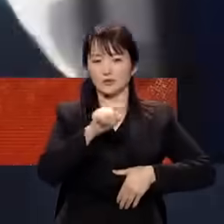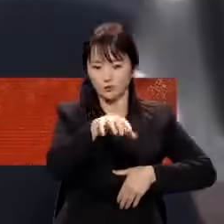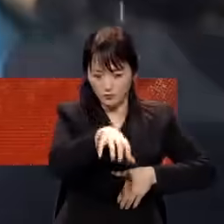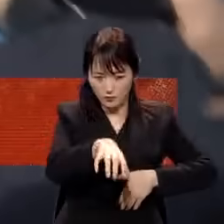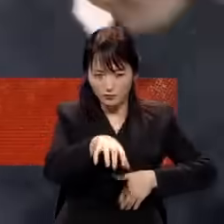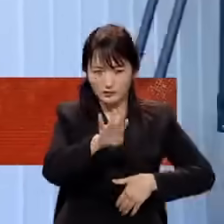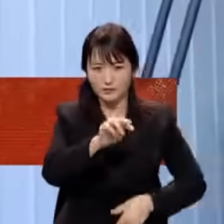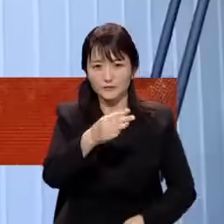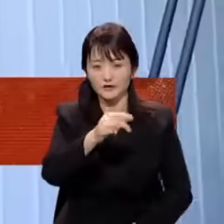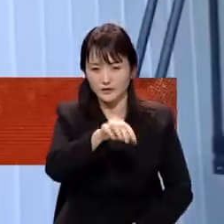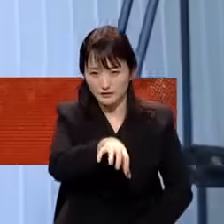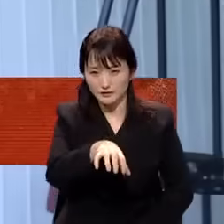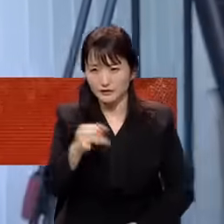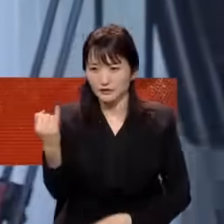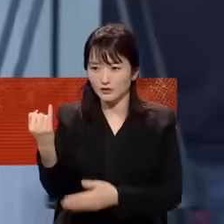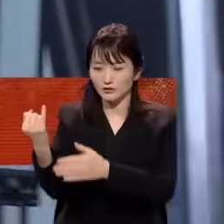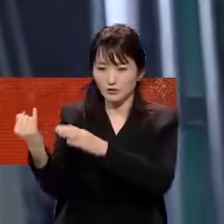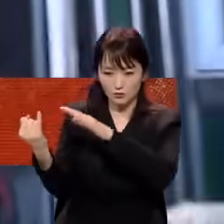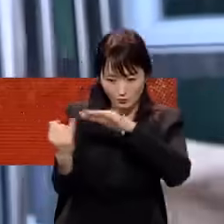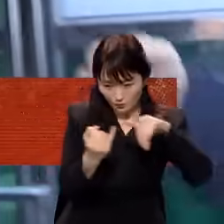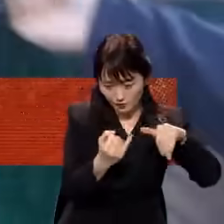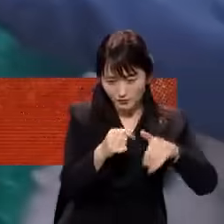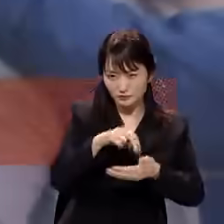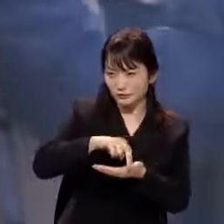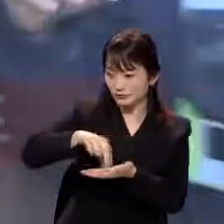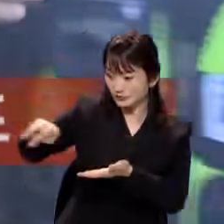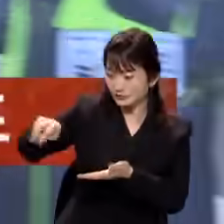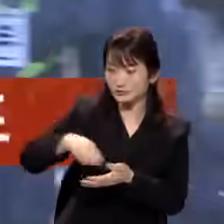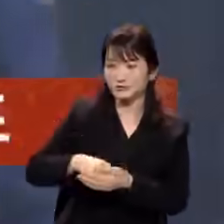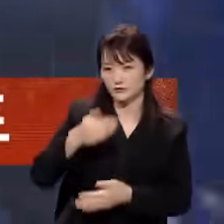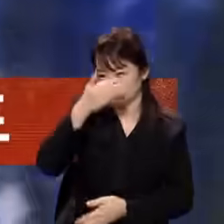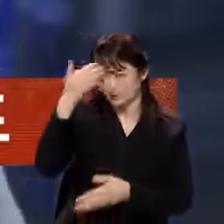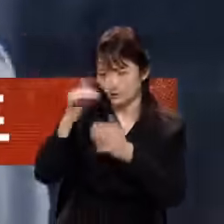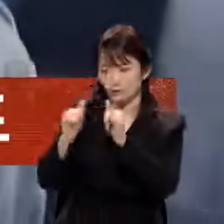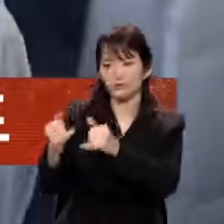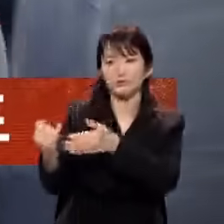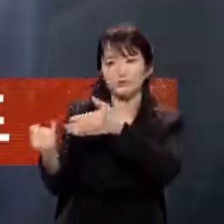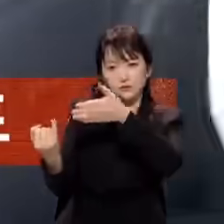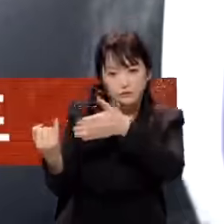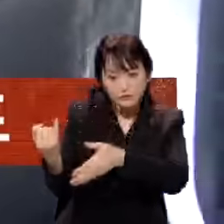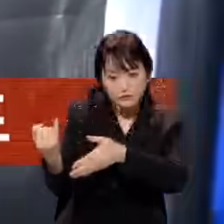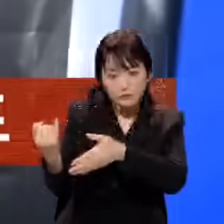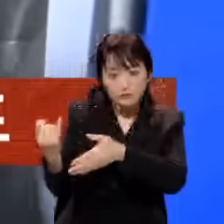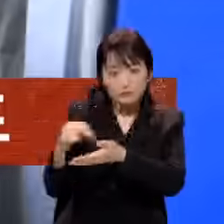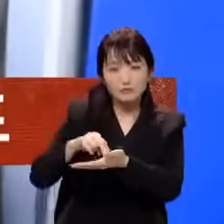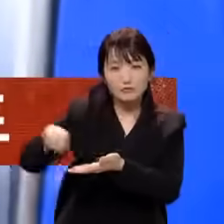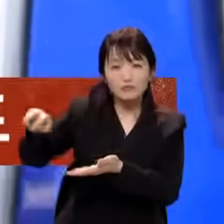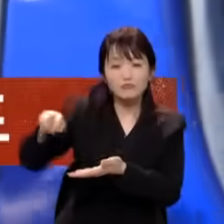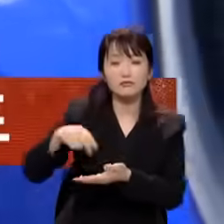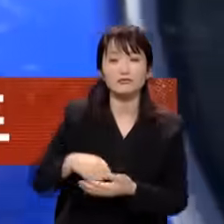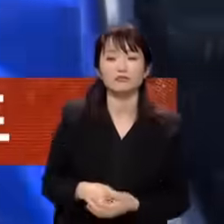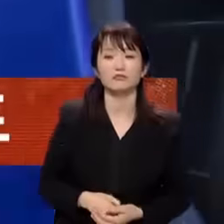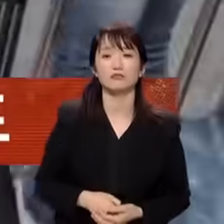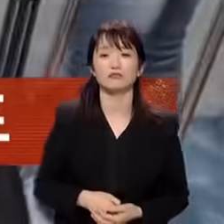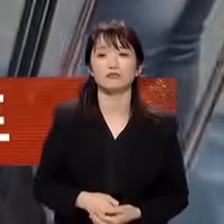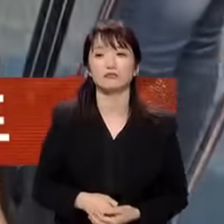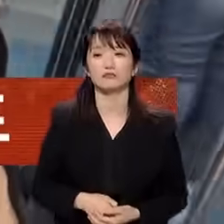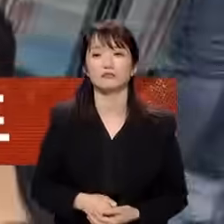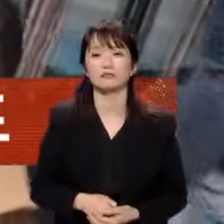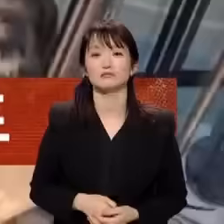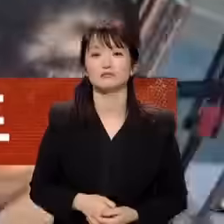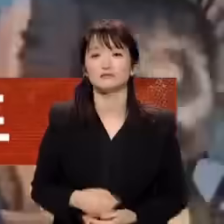여성을 보내달라고 하면서 쓴 표현인데 젊으신 분으로 부탁한다 이렇게 문자를 보냈던 겁니다. 근데 문자메시지 받고